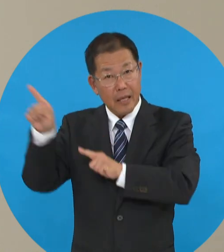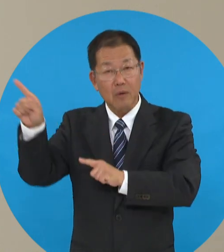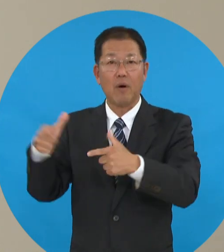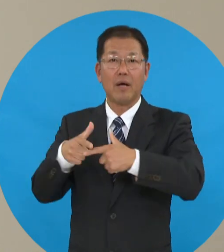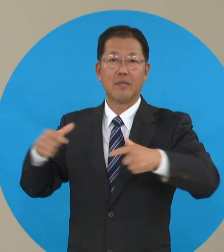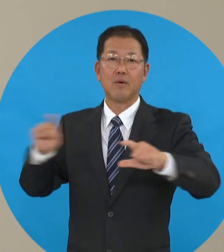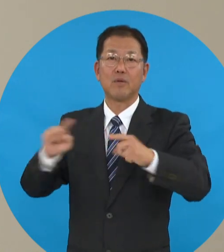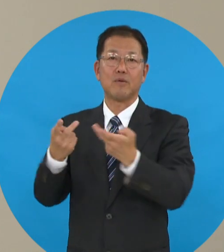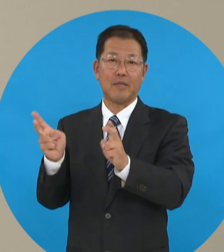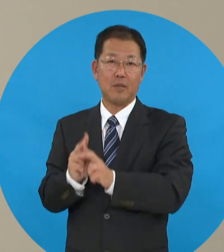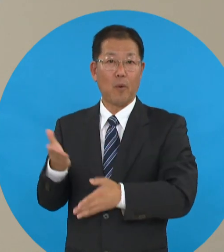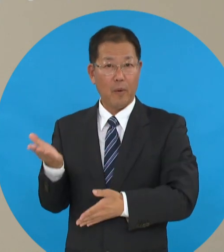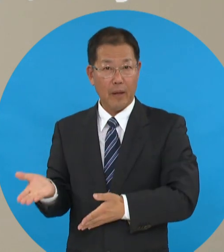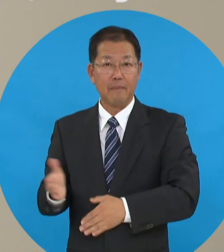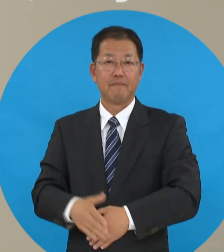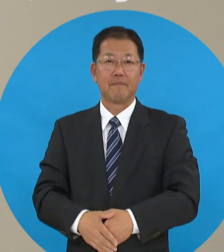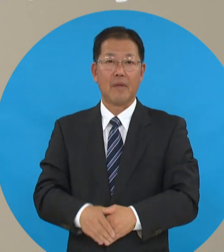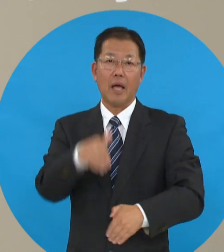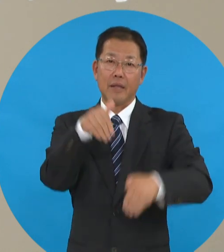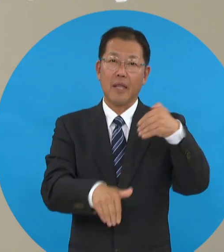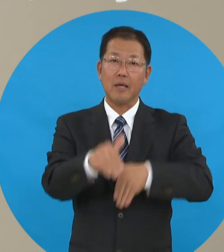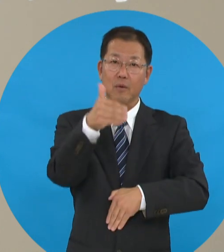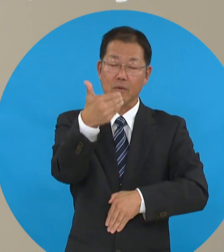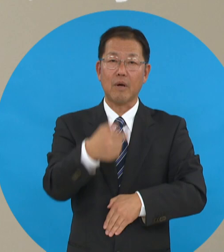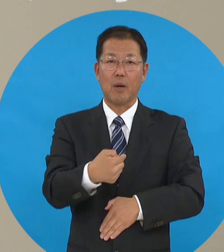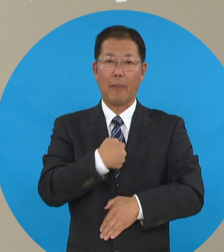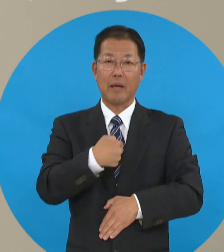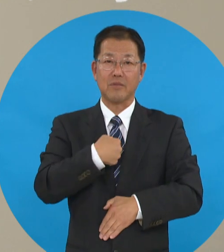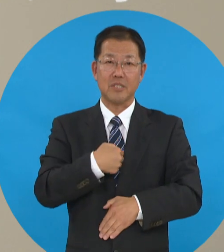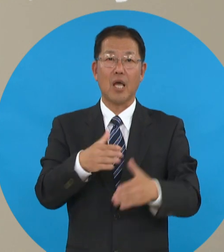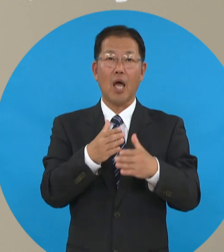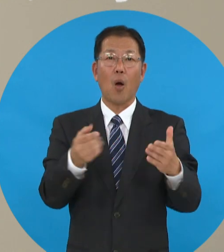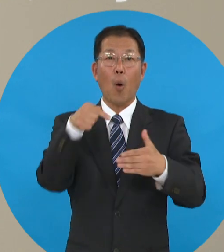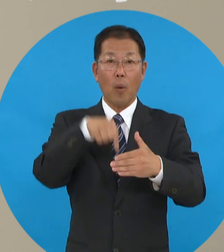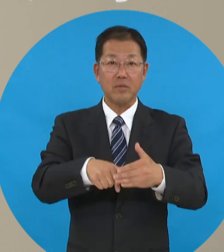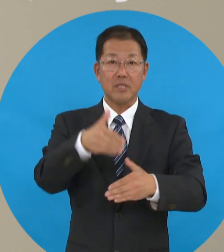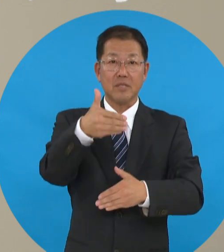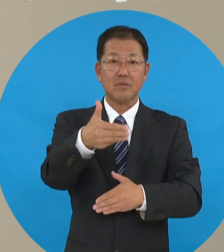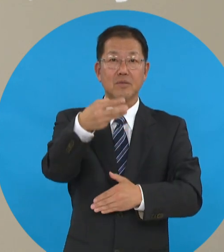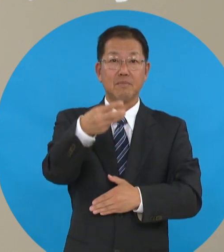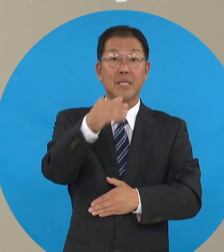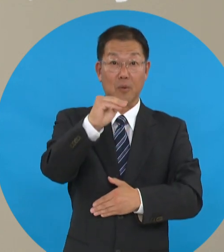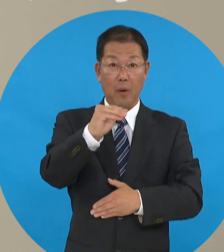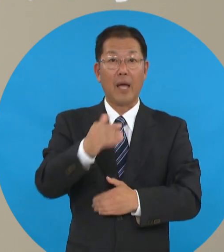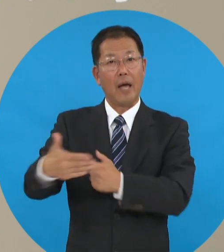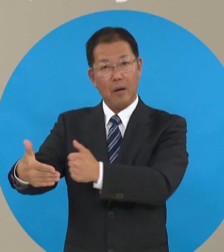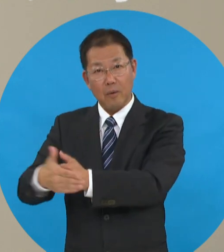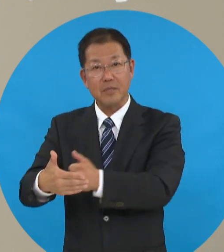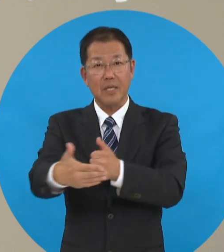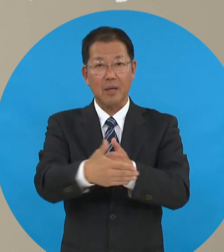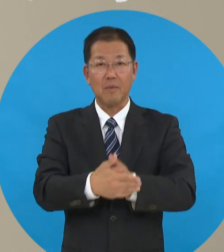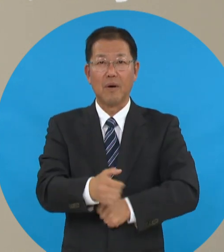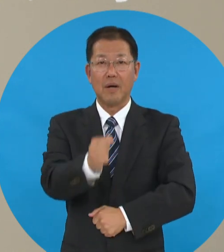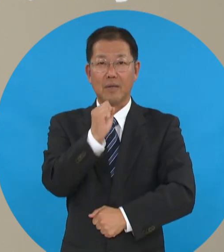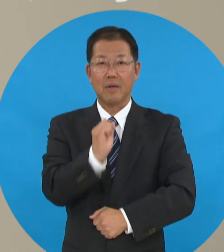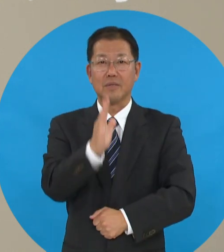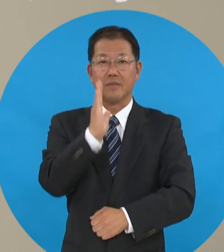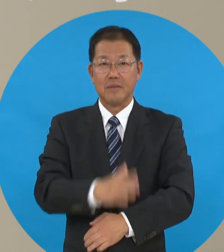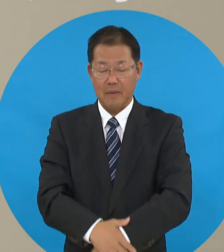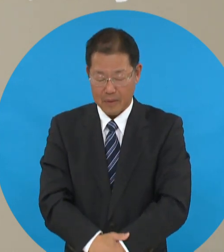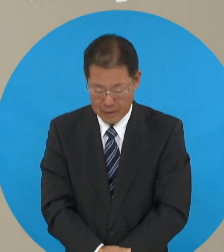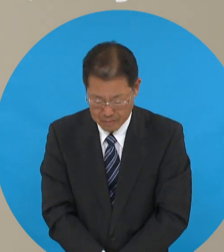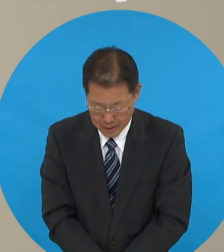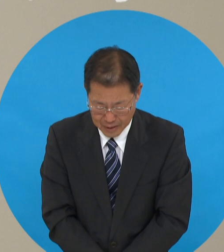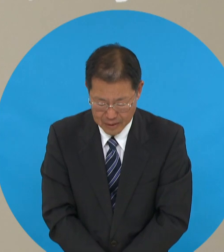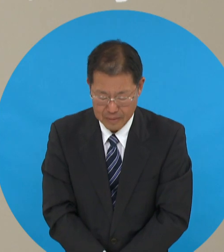産党へ、選挙区は私大内久美子に、ご支援をよろしくお願いいたします。